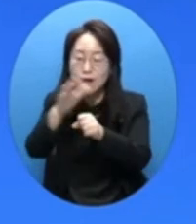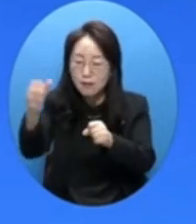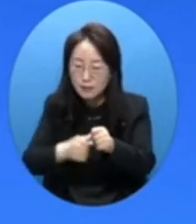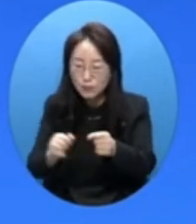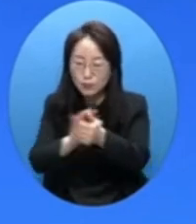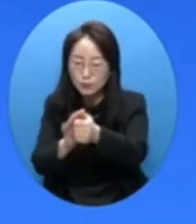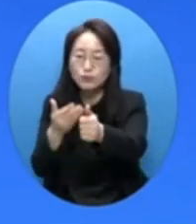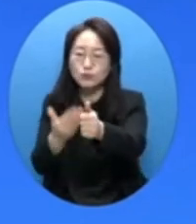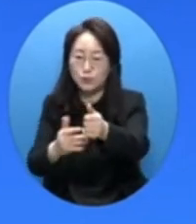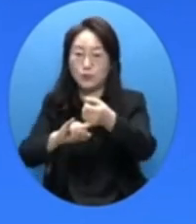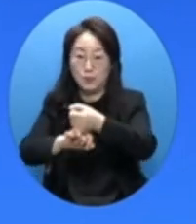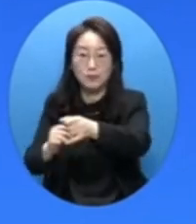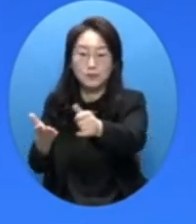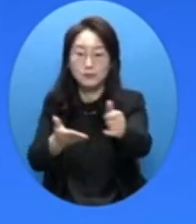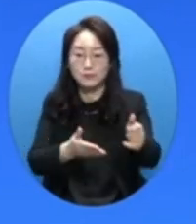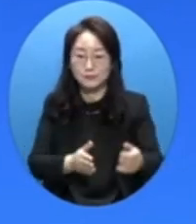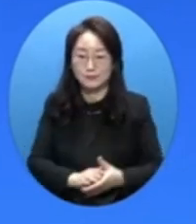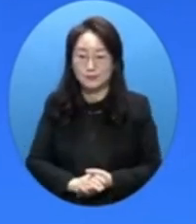것입니다